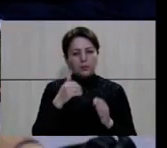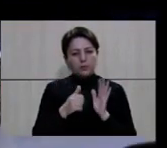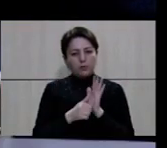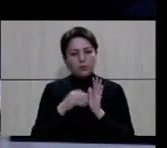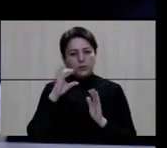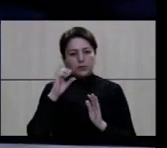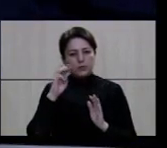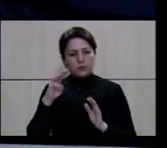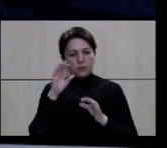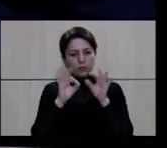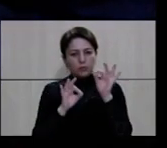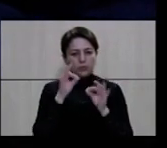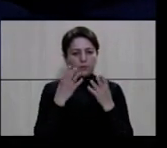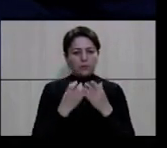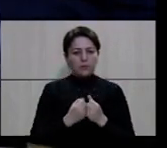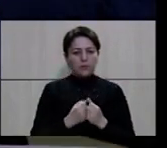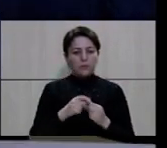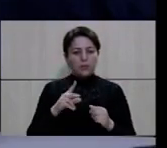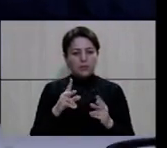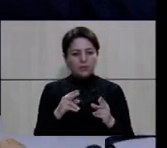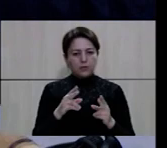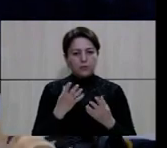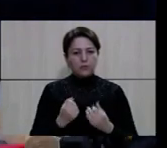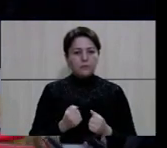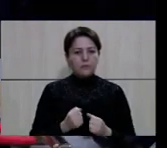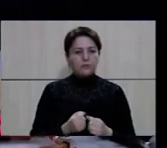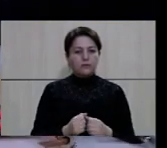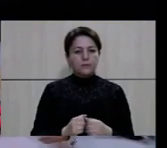cm o'lchamda olib, uni qirqib olamiz.